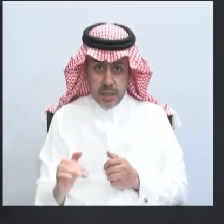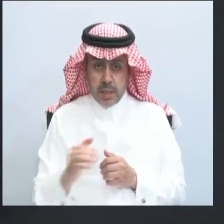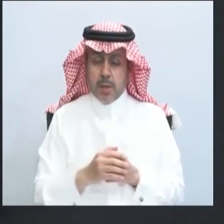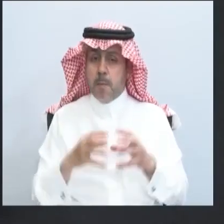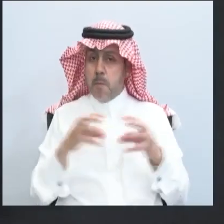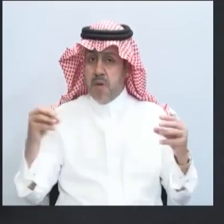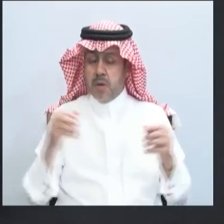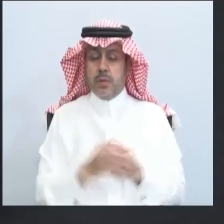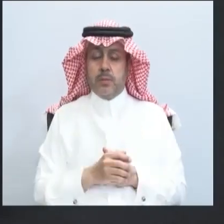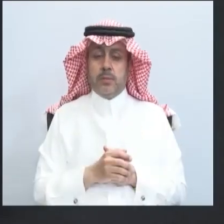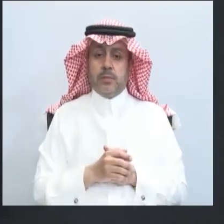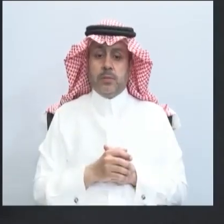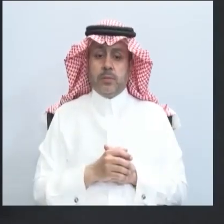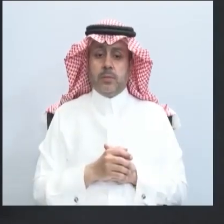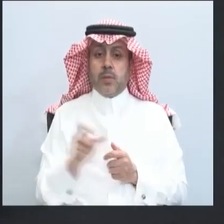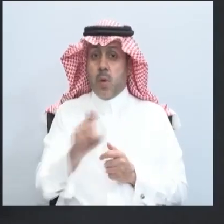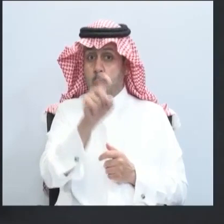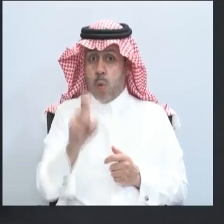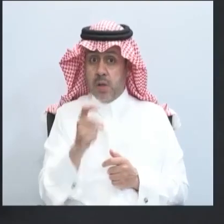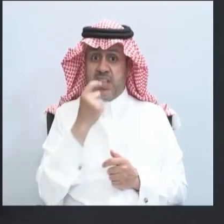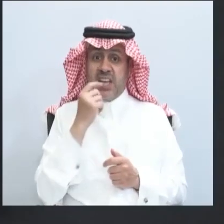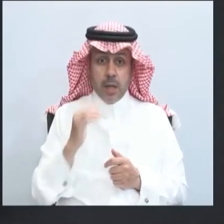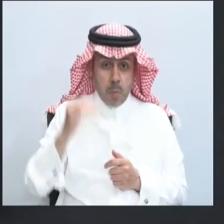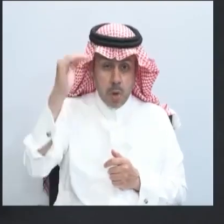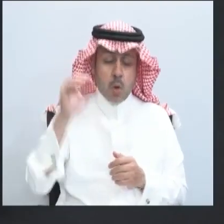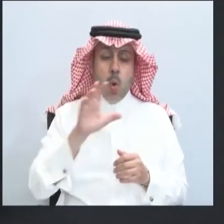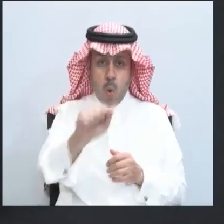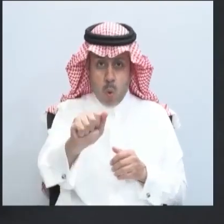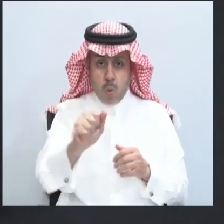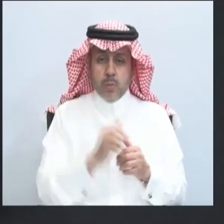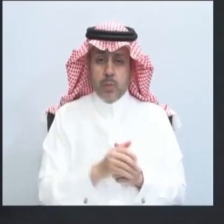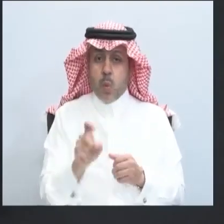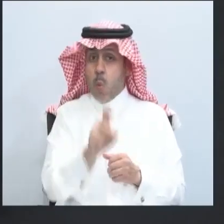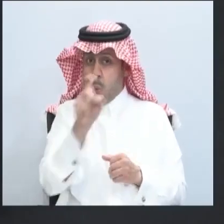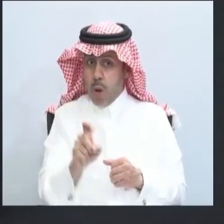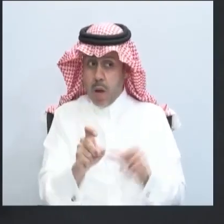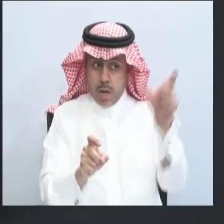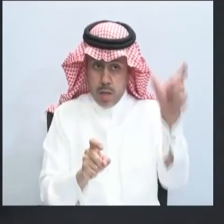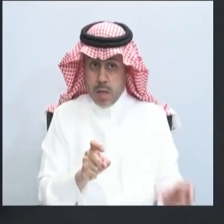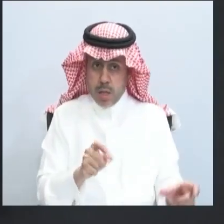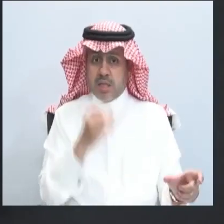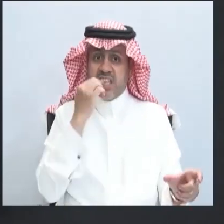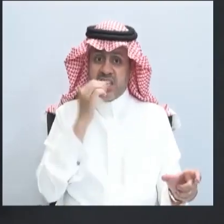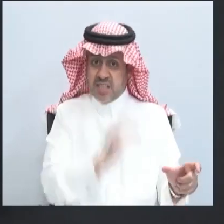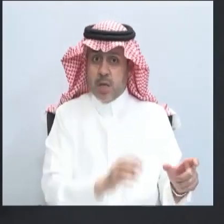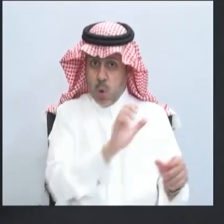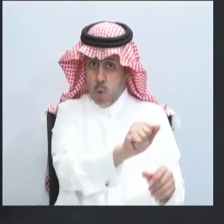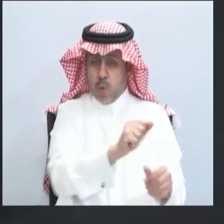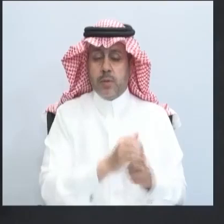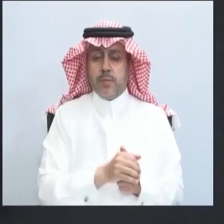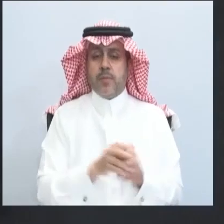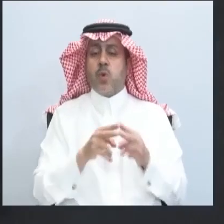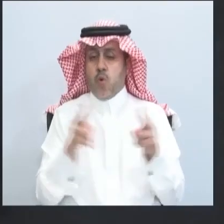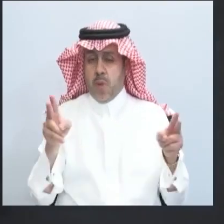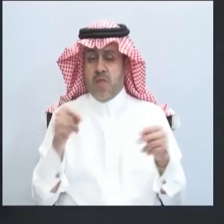يراد بالصغير وهل للكبير حقوق وهل للصغير حقوق نبين